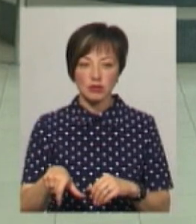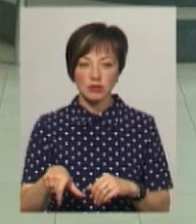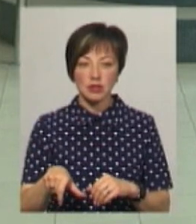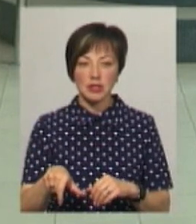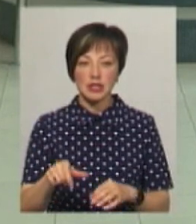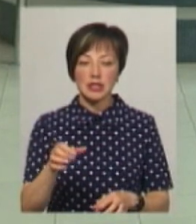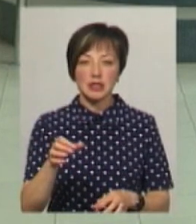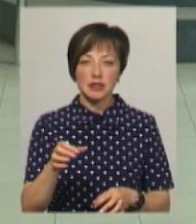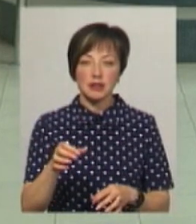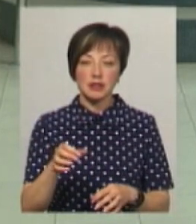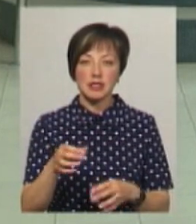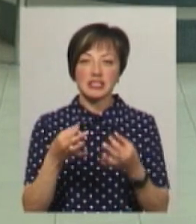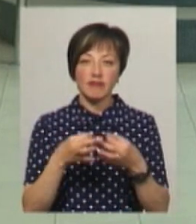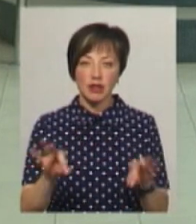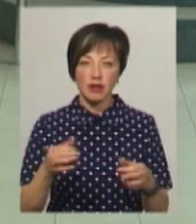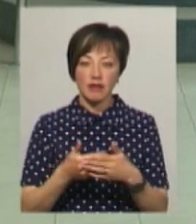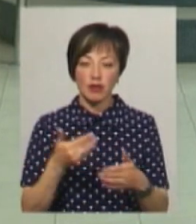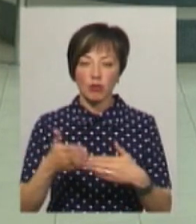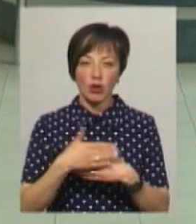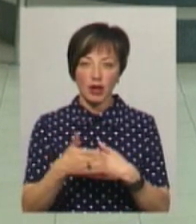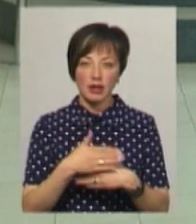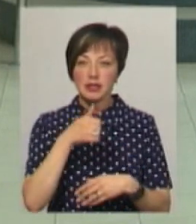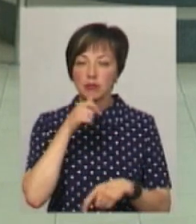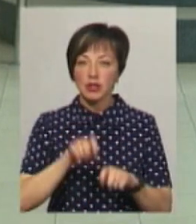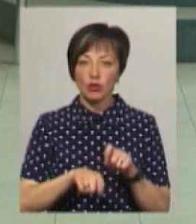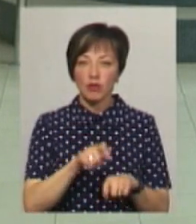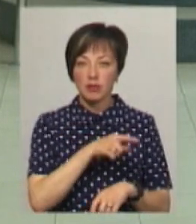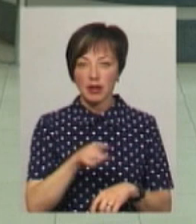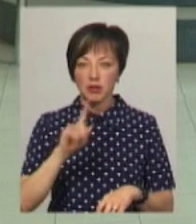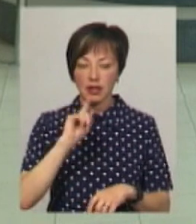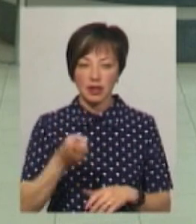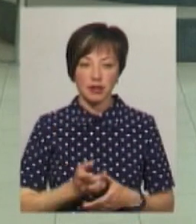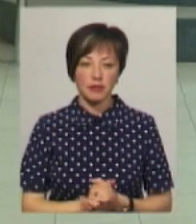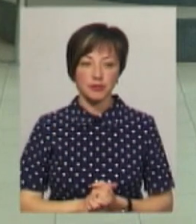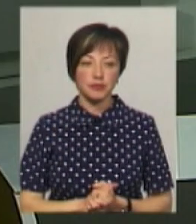вже засудженого, звільнено від відбування покарання зі спитовим строком на 1 рік.